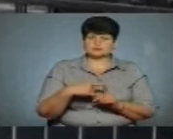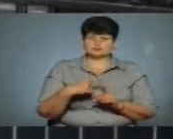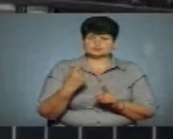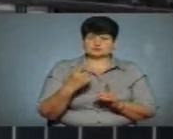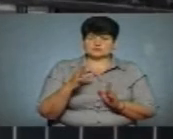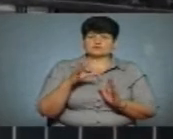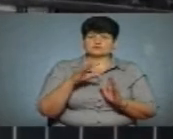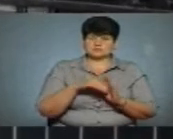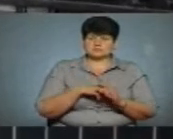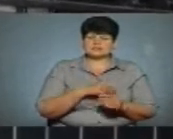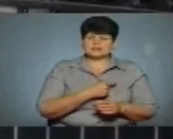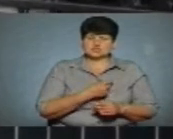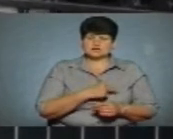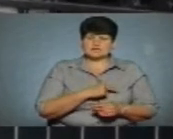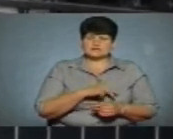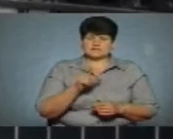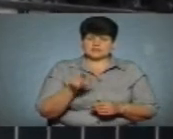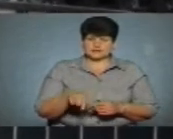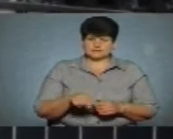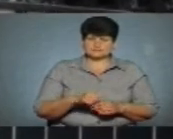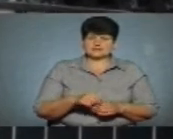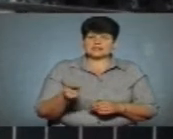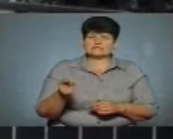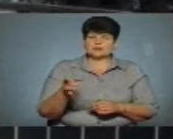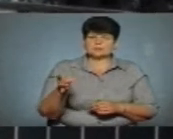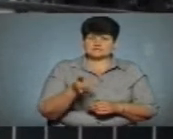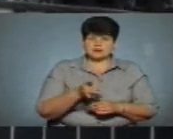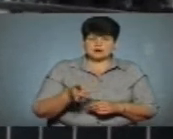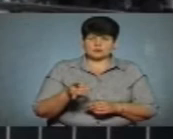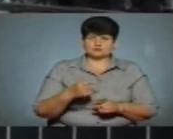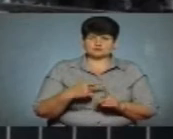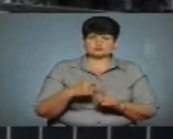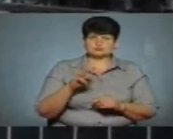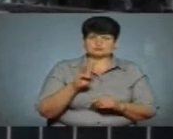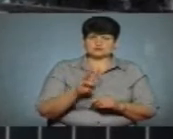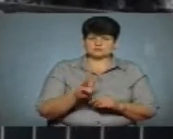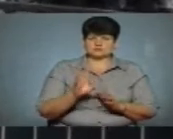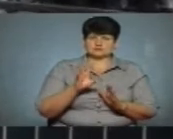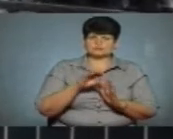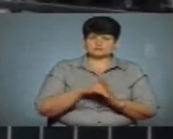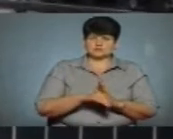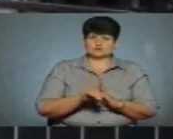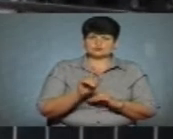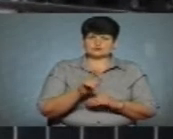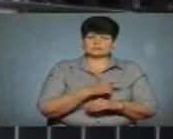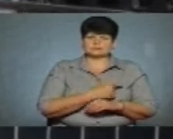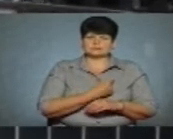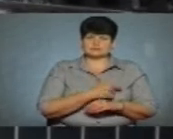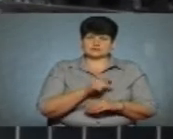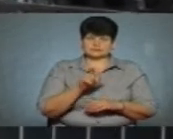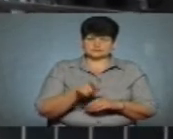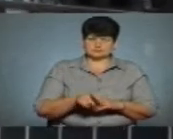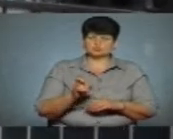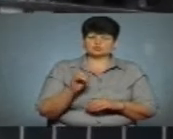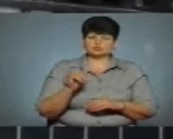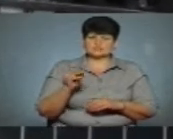тому числі 1 медичний працівник, Тернопільський район 3, в тому числі 1 медик,